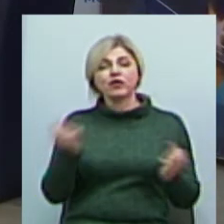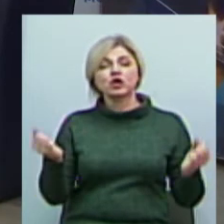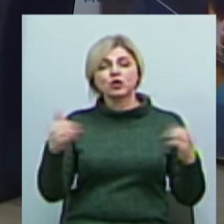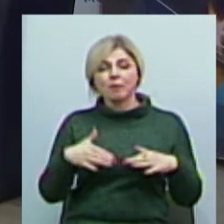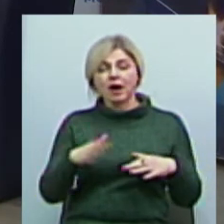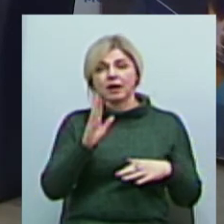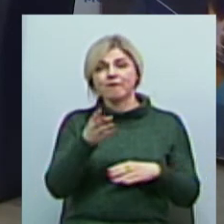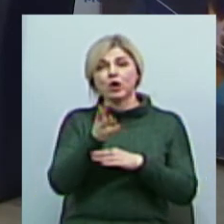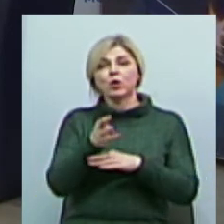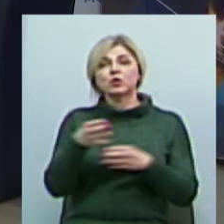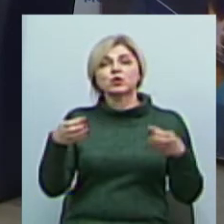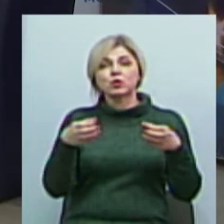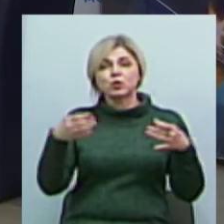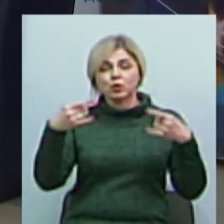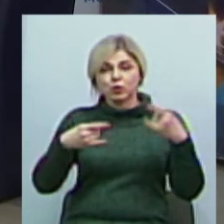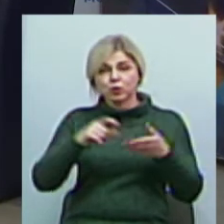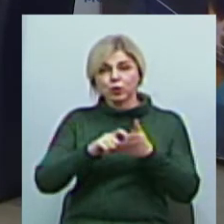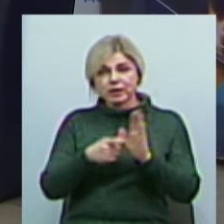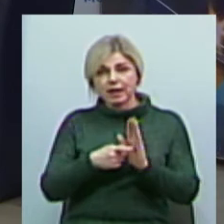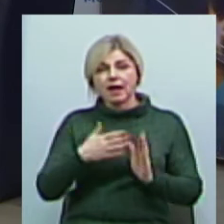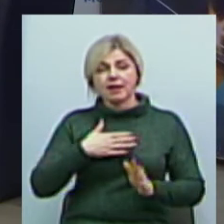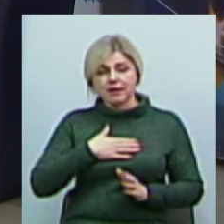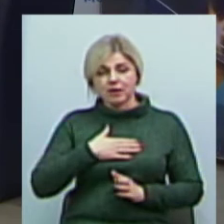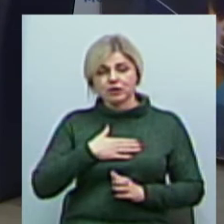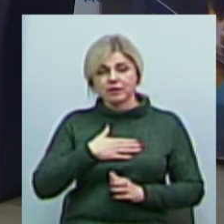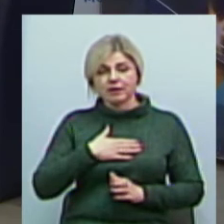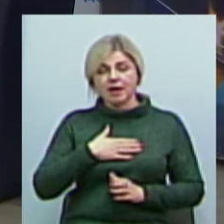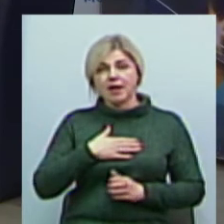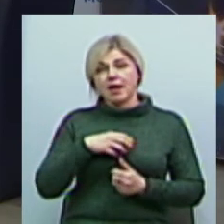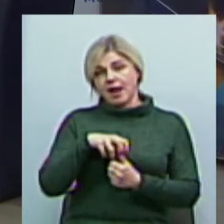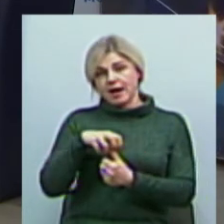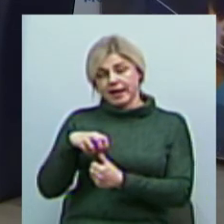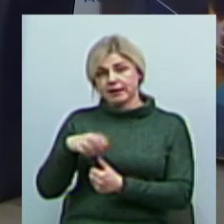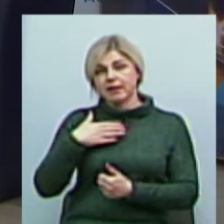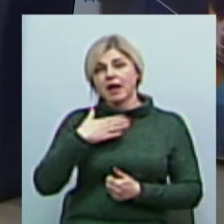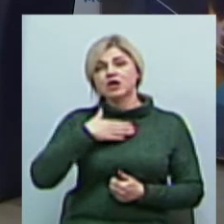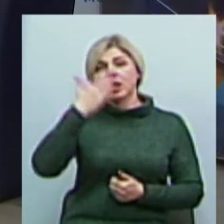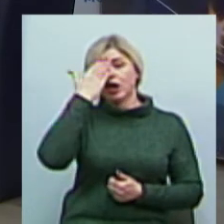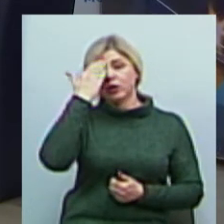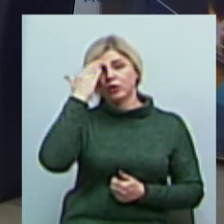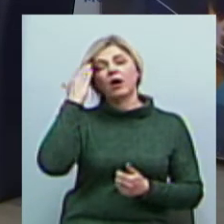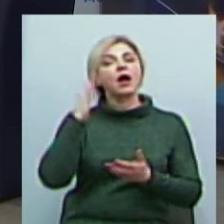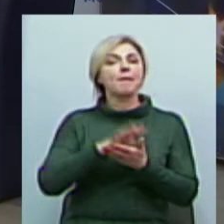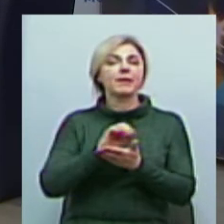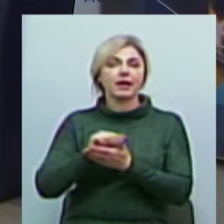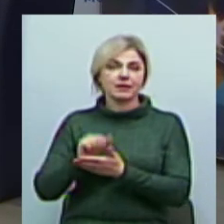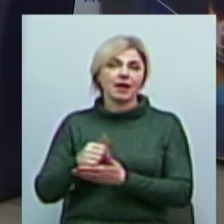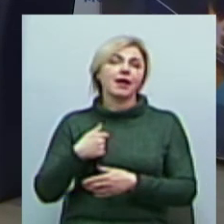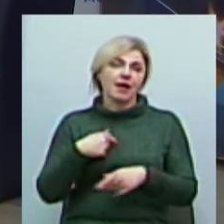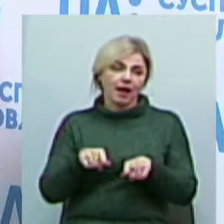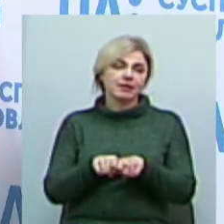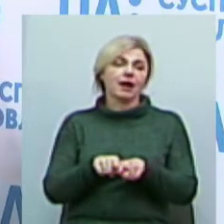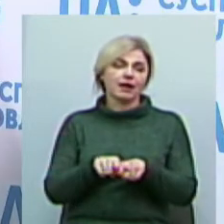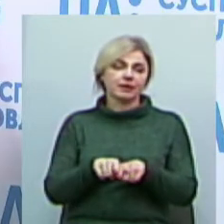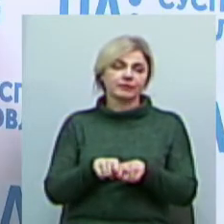студии наша, скажем, его слово, элита, интеллектуальная медиа. Ну, я так... Да, я так не